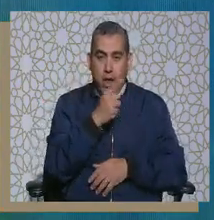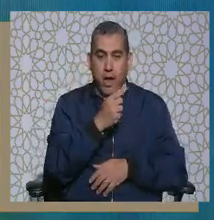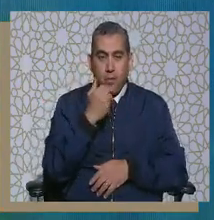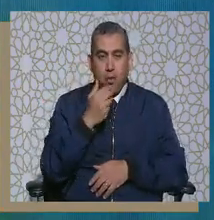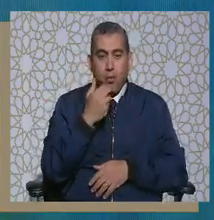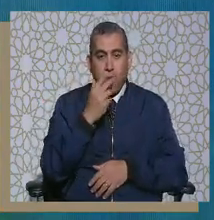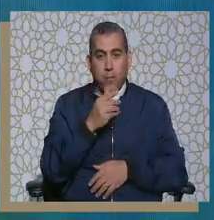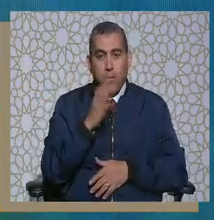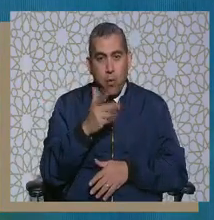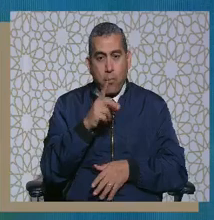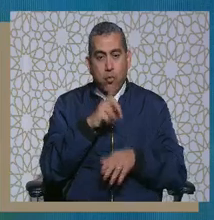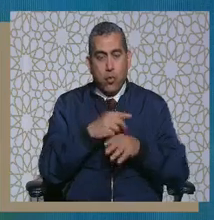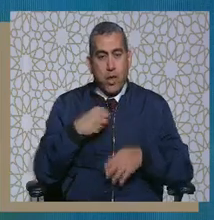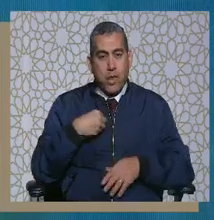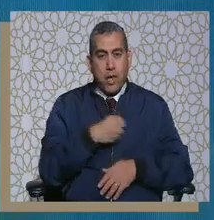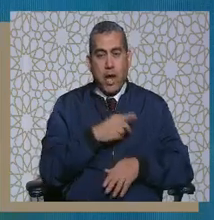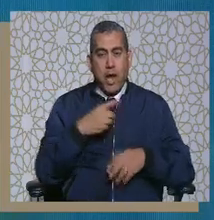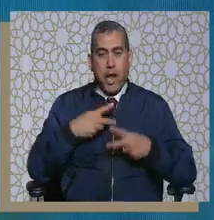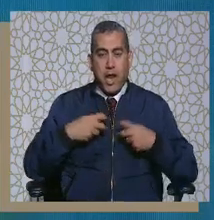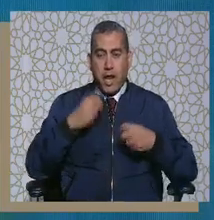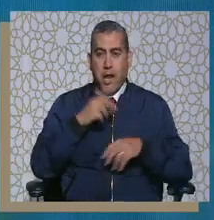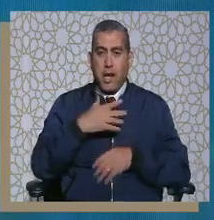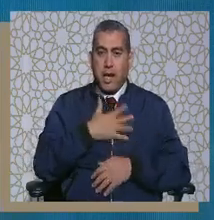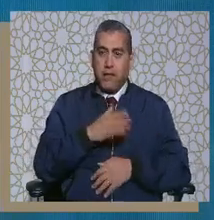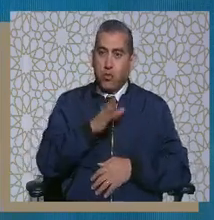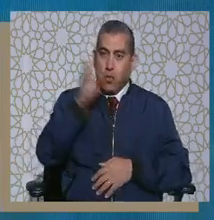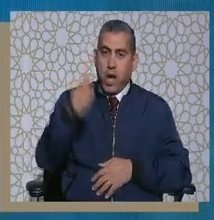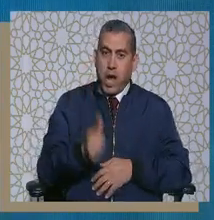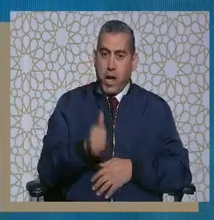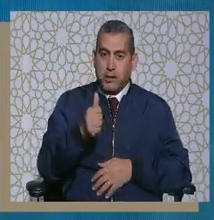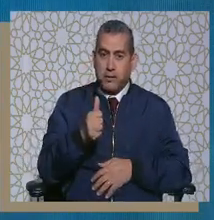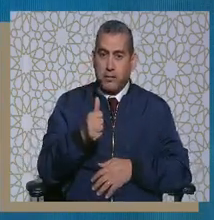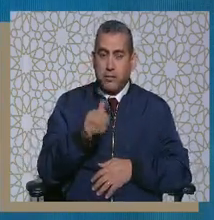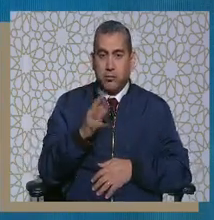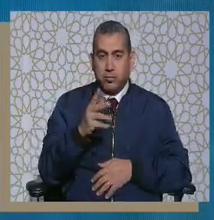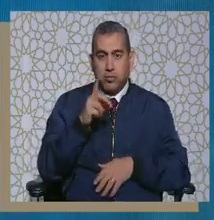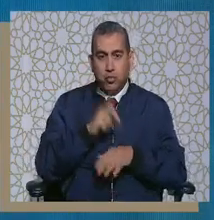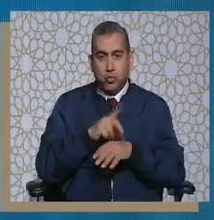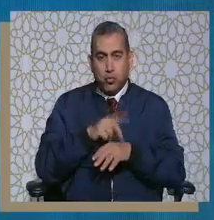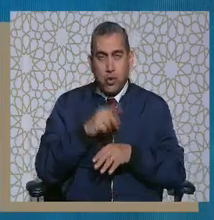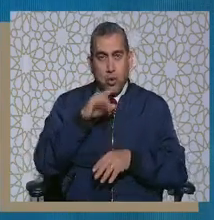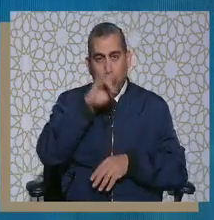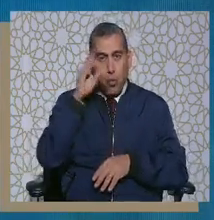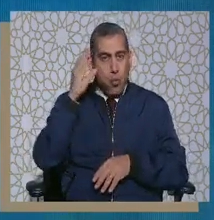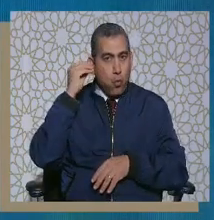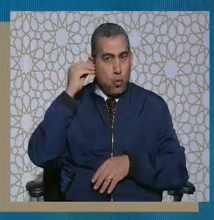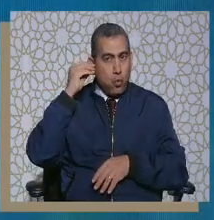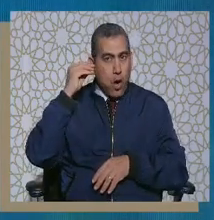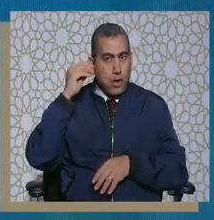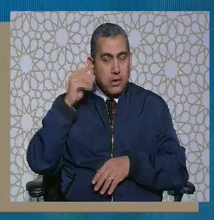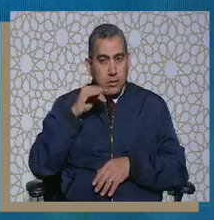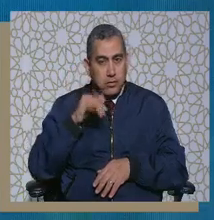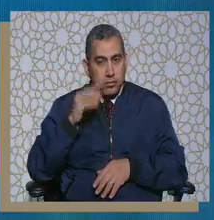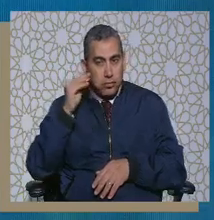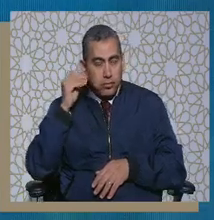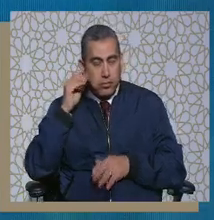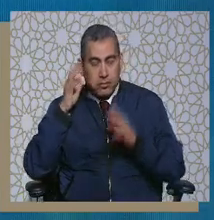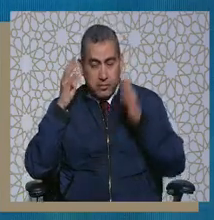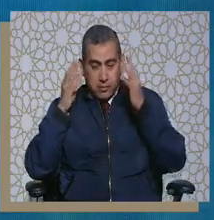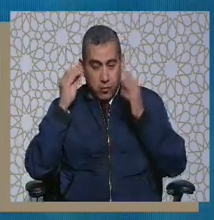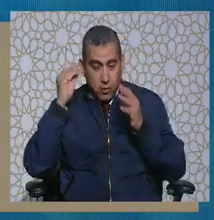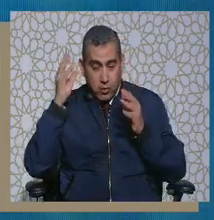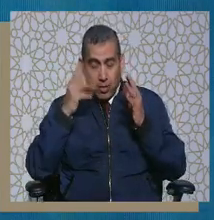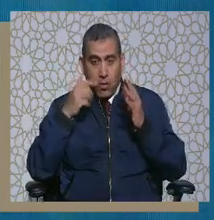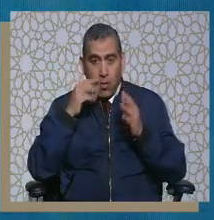دوت محتاج ان هو يروح لدكتور محتاج ان هو يتعالج من الوسواس ده لان الوسواس دوت ممكن يكون